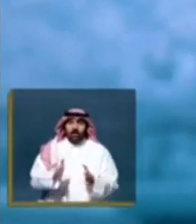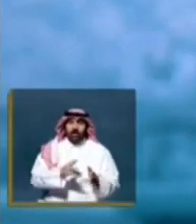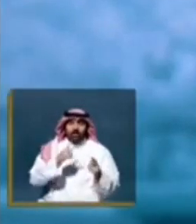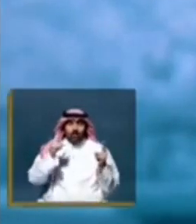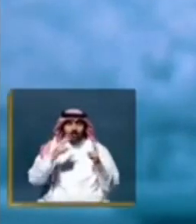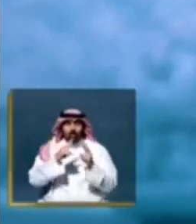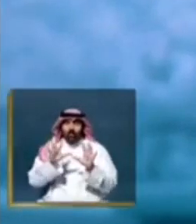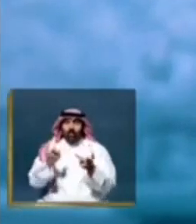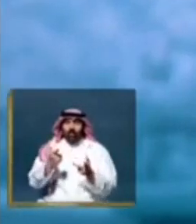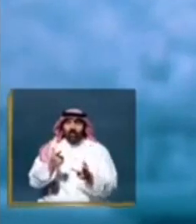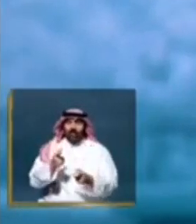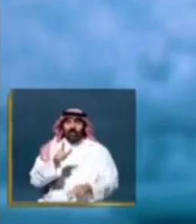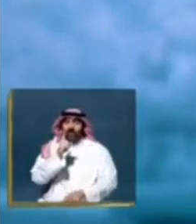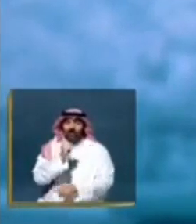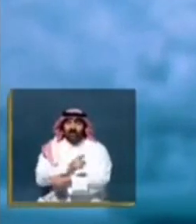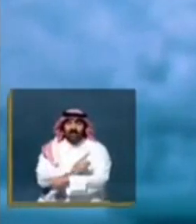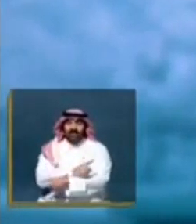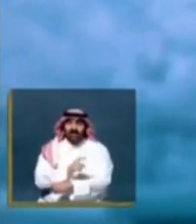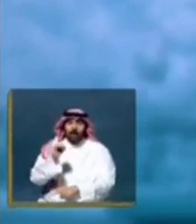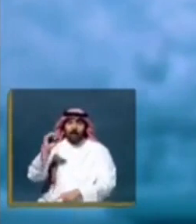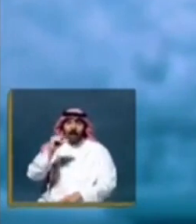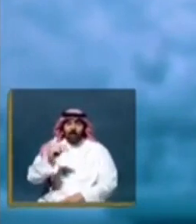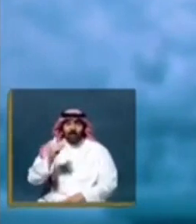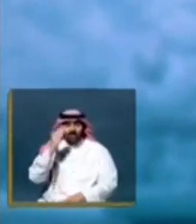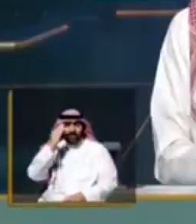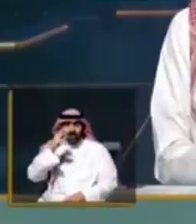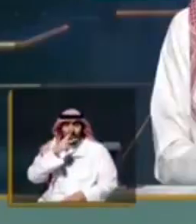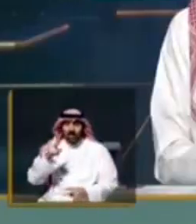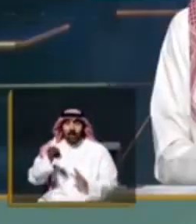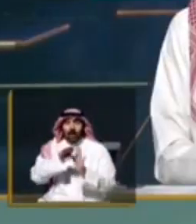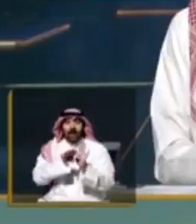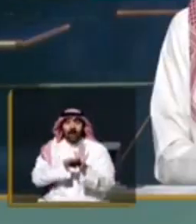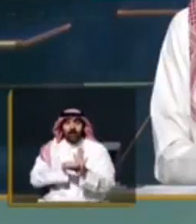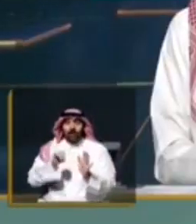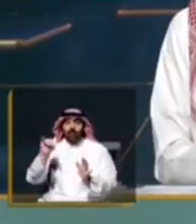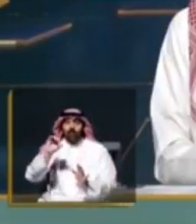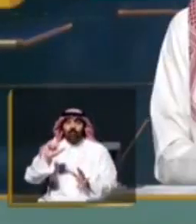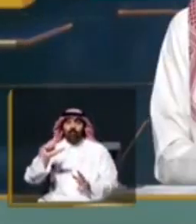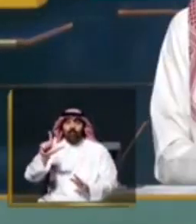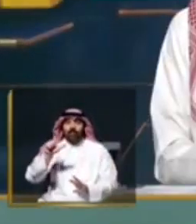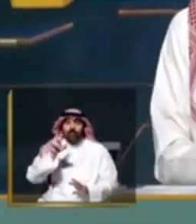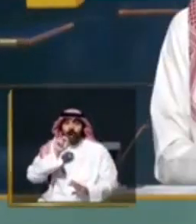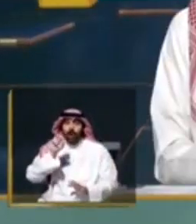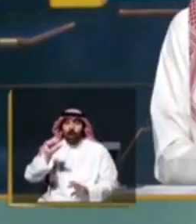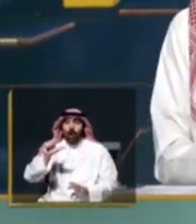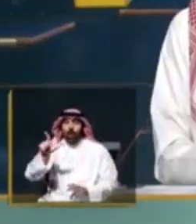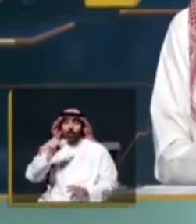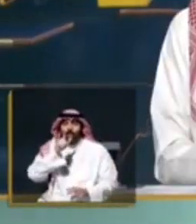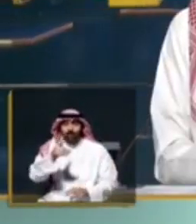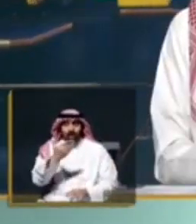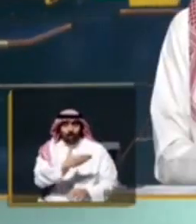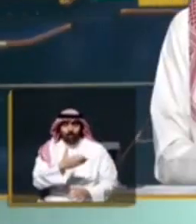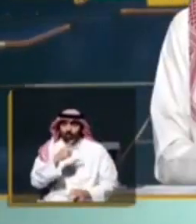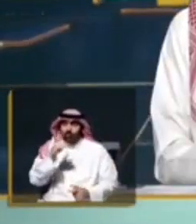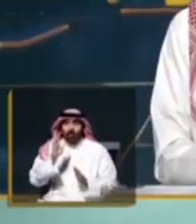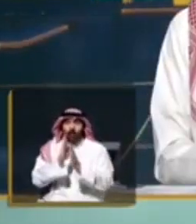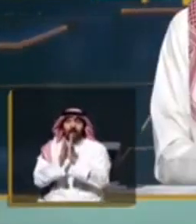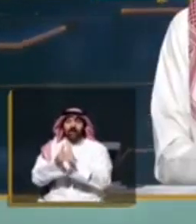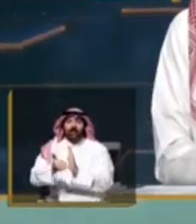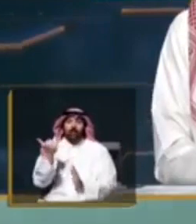والآن مشاهدينا الكرام ننتقل إلى الزميل محمد الوهيبي. مساء الخير محمد، ما هي أبرز ما لديكم من ملفات اليوم في مجمل